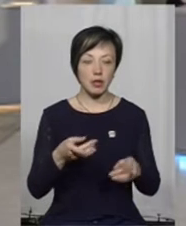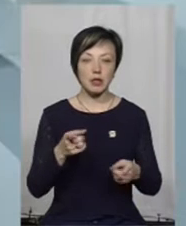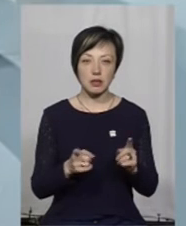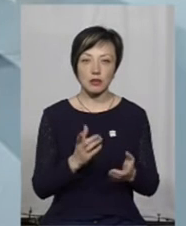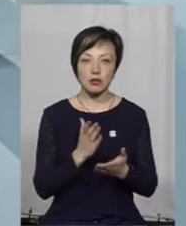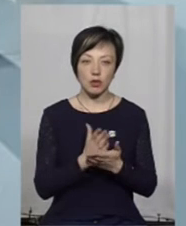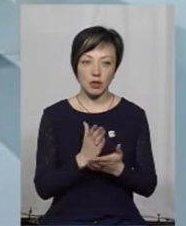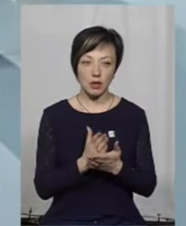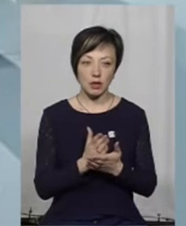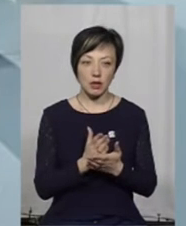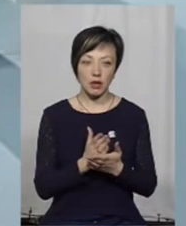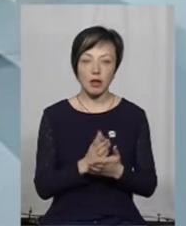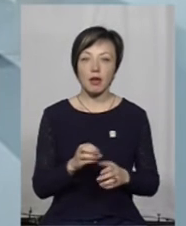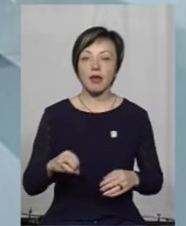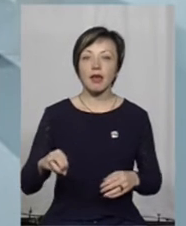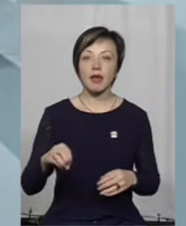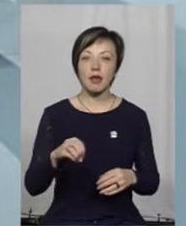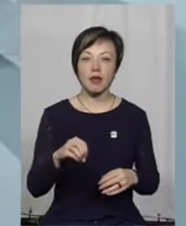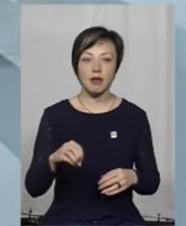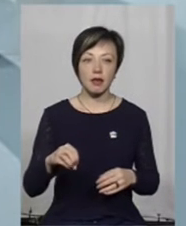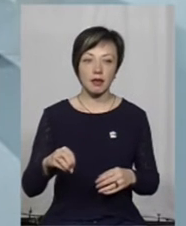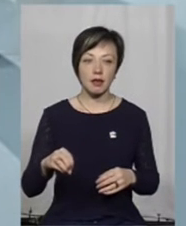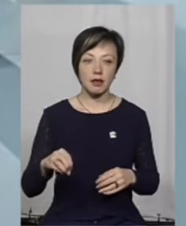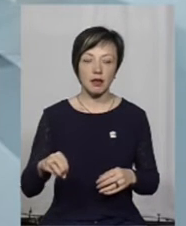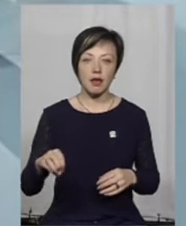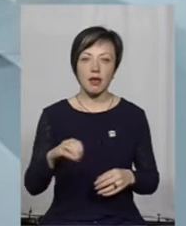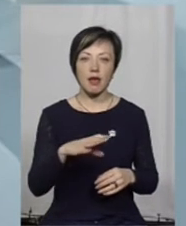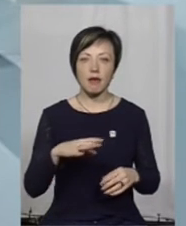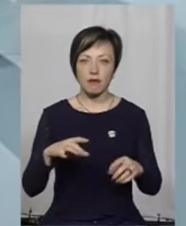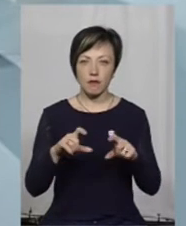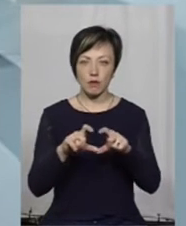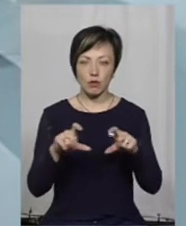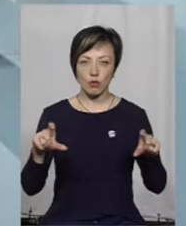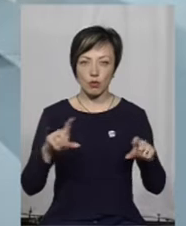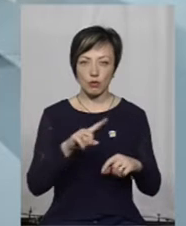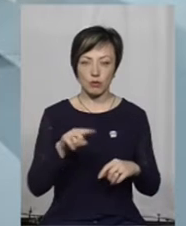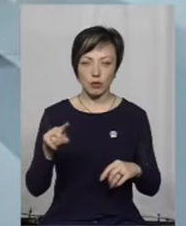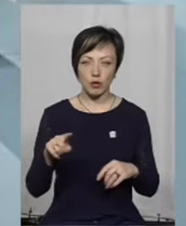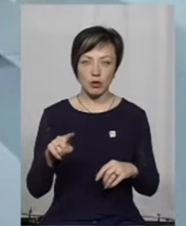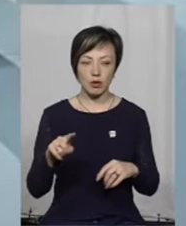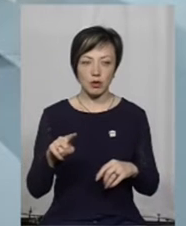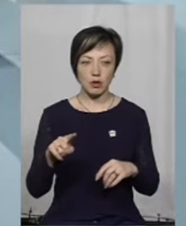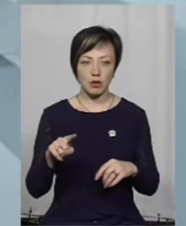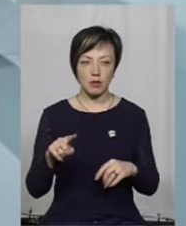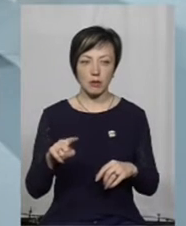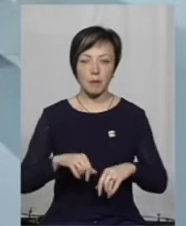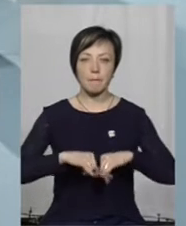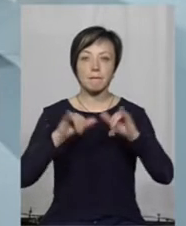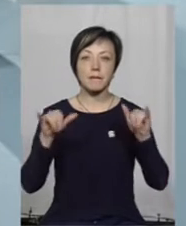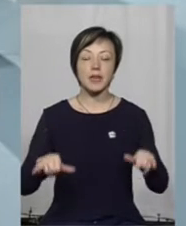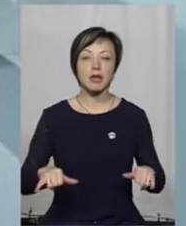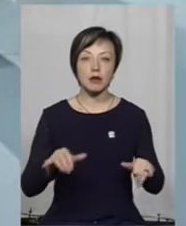дійсно євробляхи. На сьогоднішній день це дуже суттєва проблема, тому що той пік, який